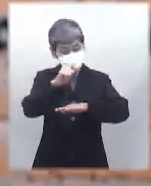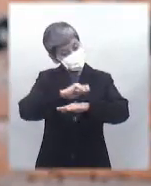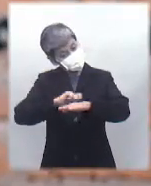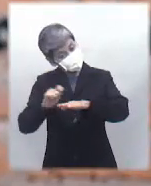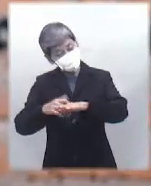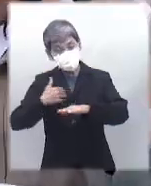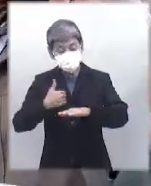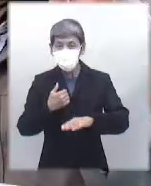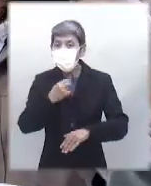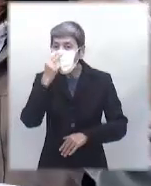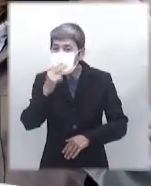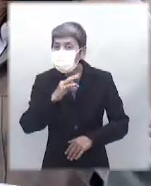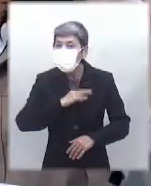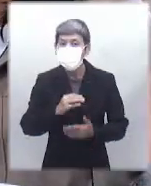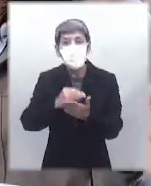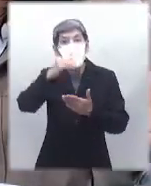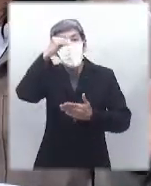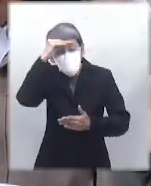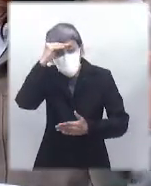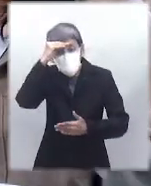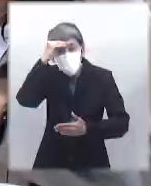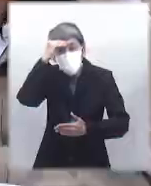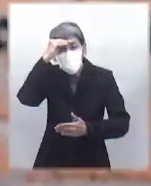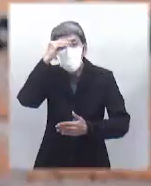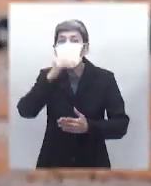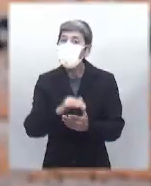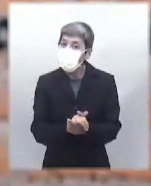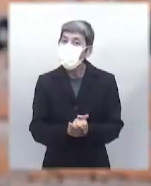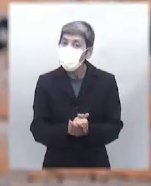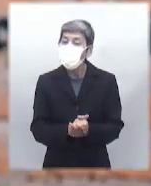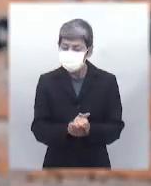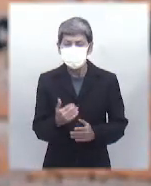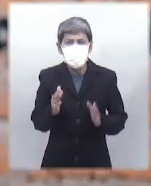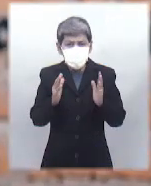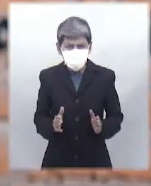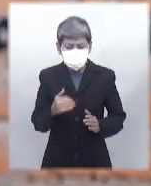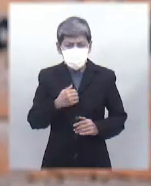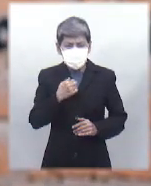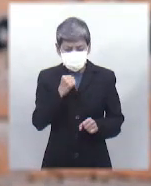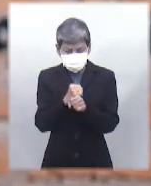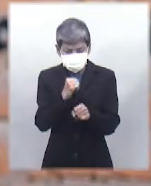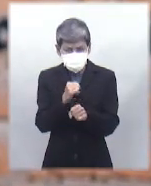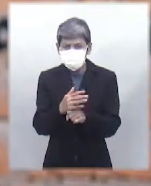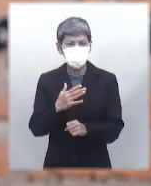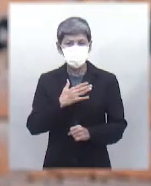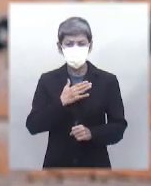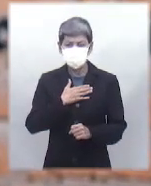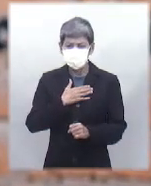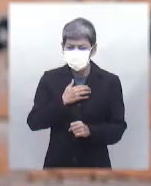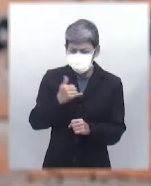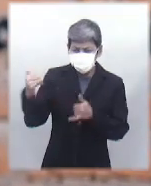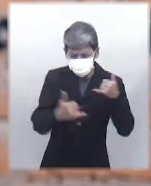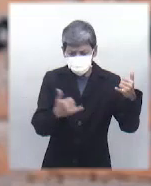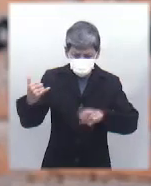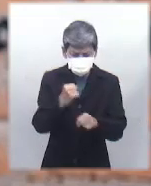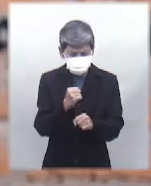สเต็ปนึงแต่วันเนี้ยมันยิ่งกว่าความภูมิใจคือได้เรียนคุณครูขนาดนี้ก็มีหลายคนนะที่เอามาทำแล้วเราไม่สามารถดึงศักยภาพ